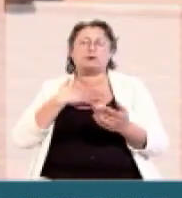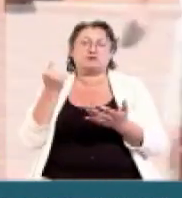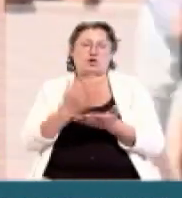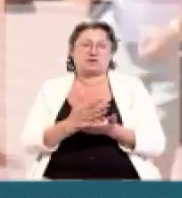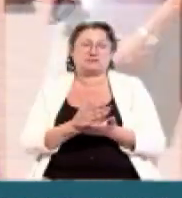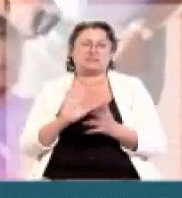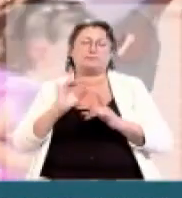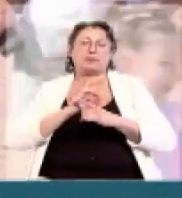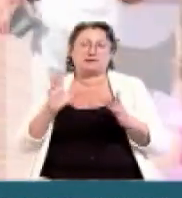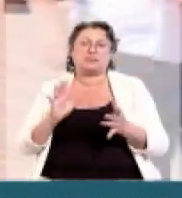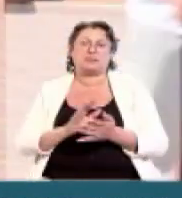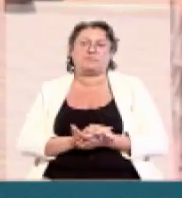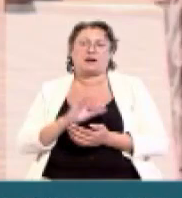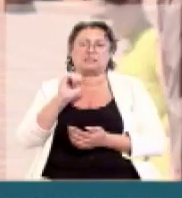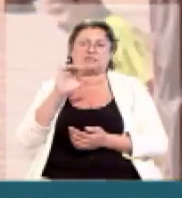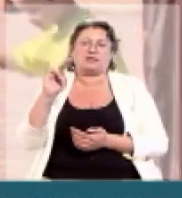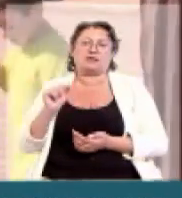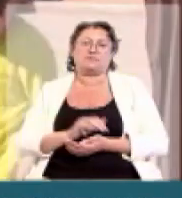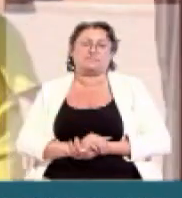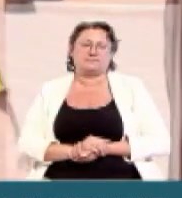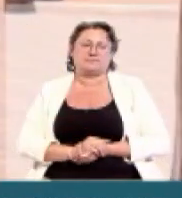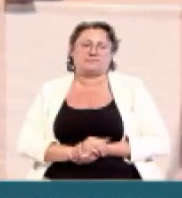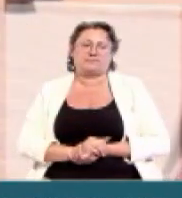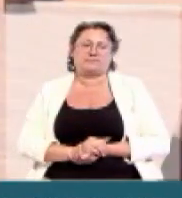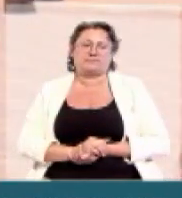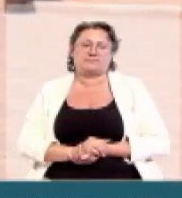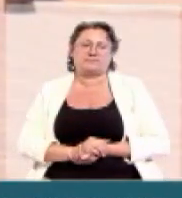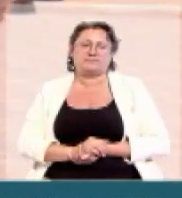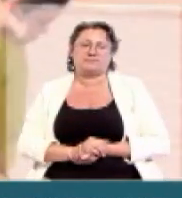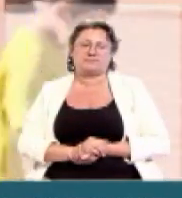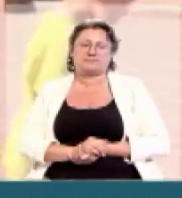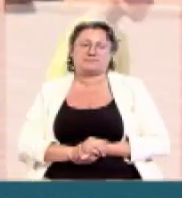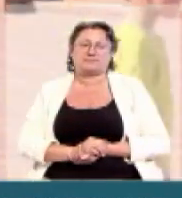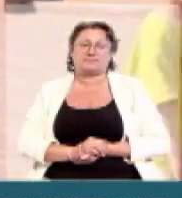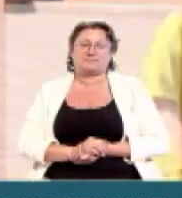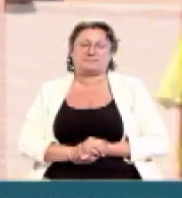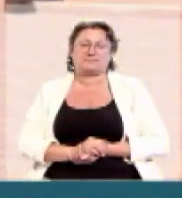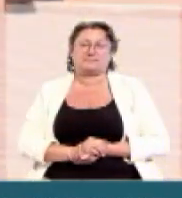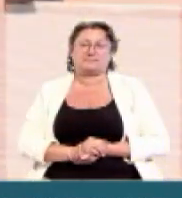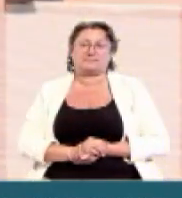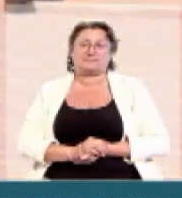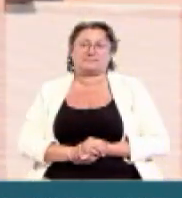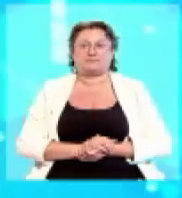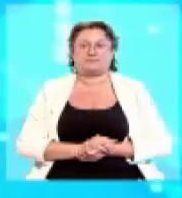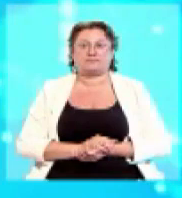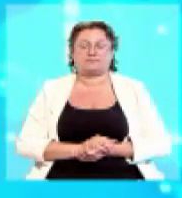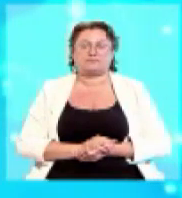столица. С праздником, Астана! Маргарита Иванова, Родион Бабич, телеканал «Костанай».